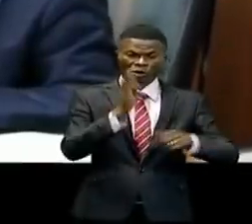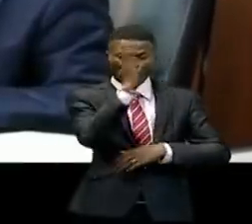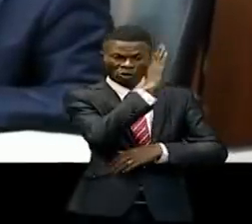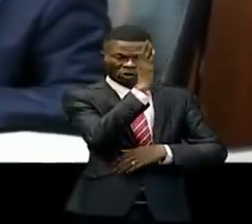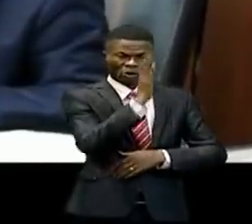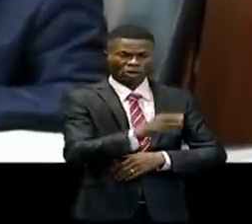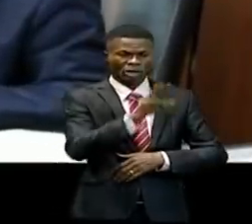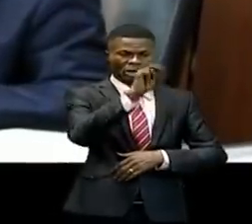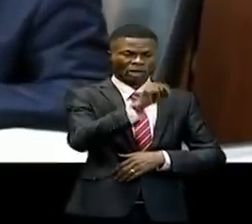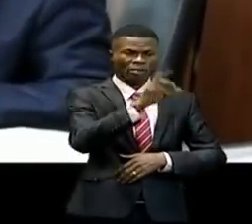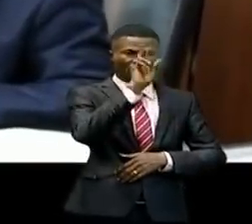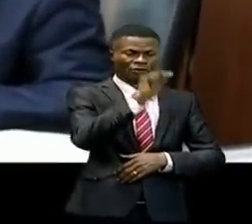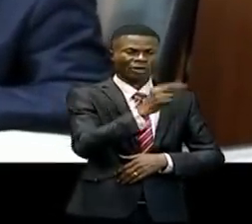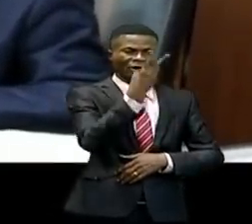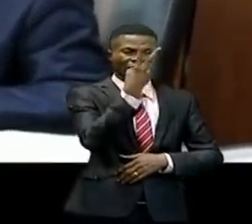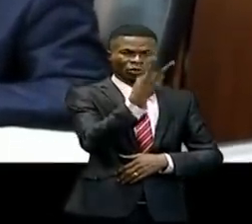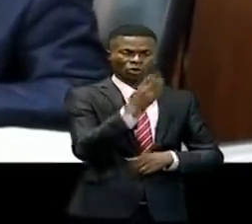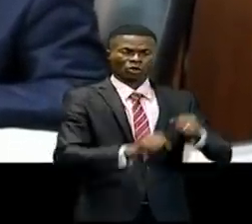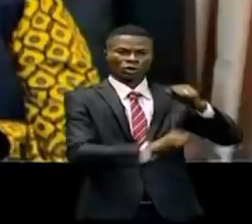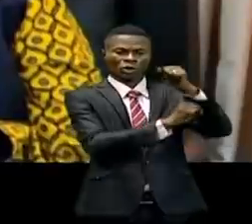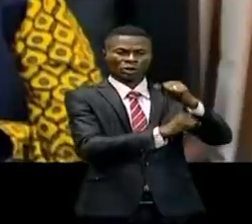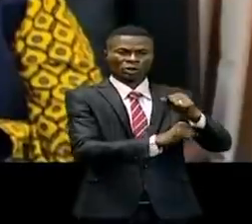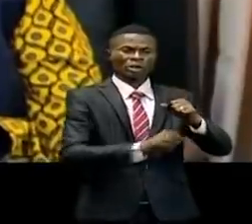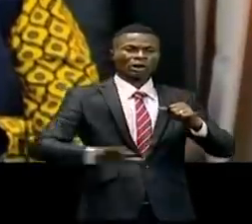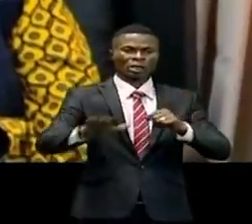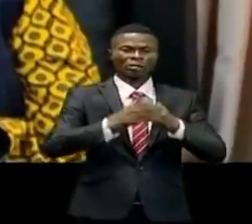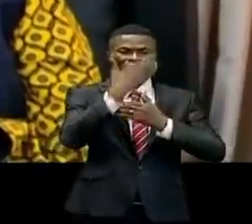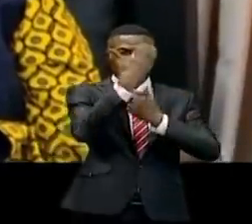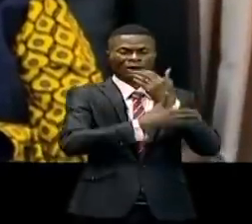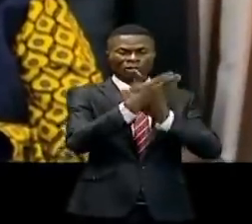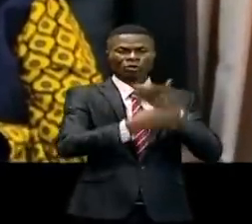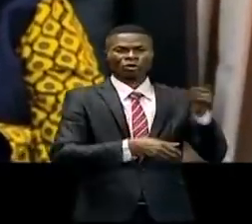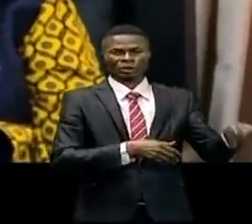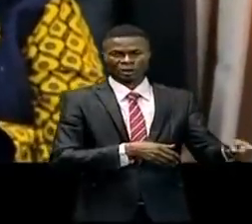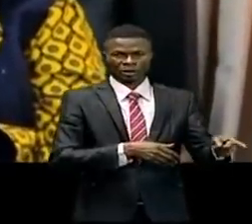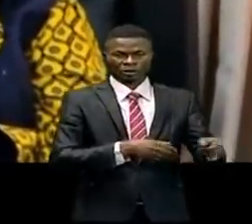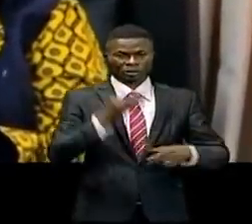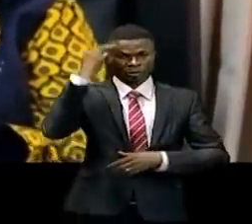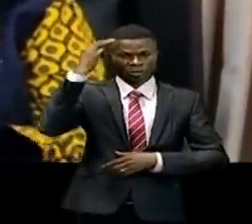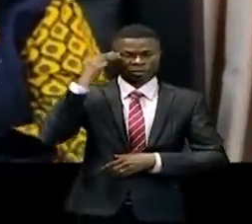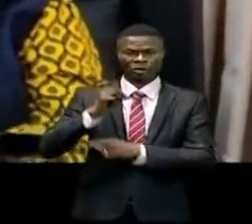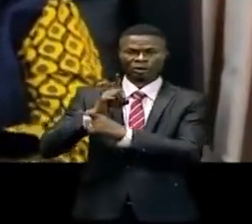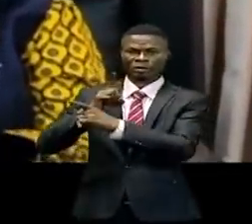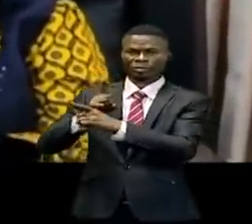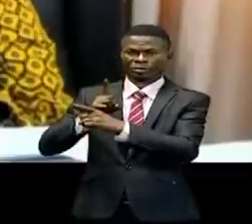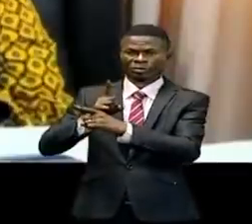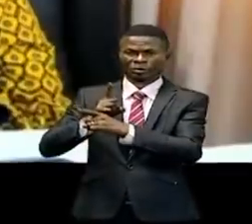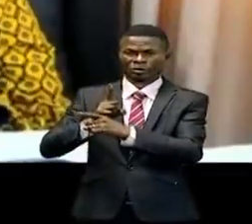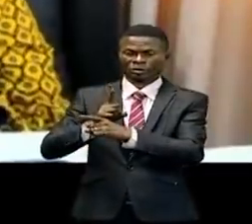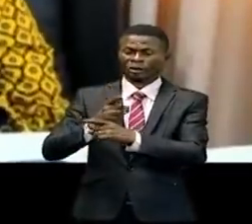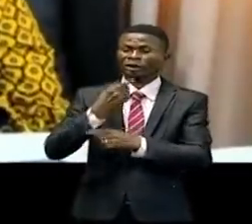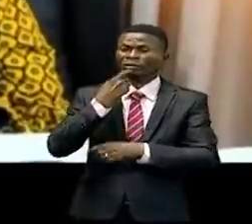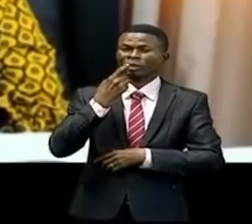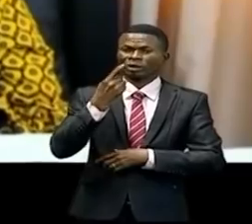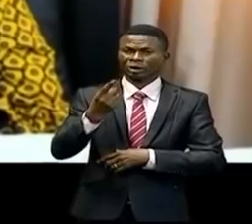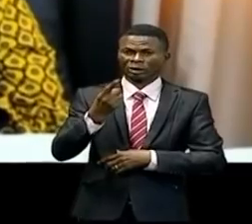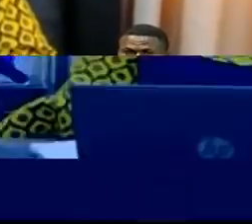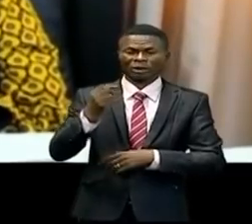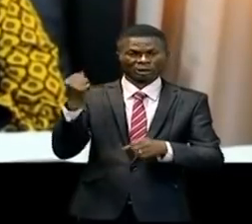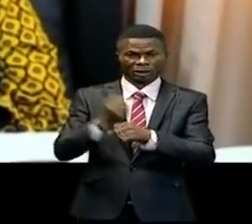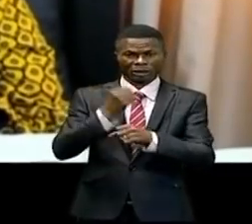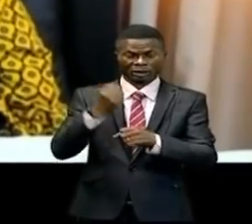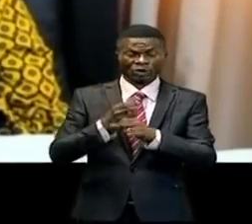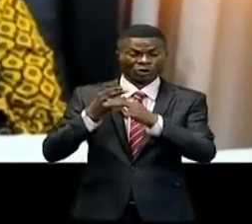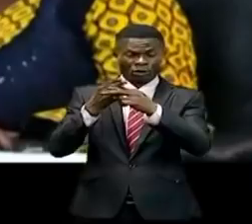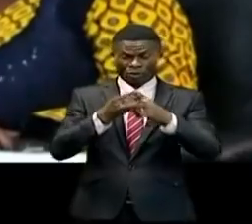du M23 appuyés par les RDF. Le ministre de la Défense a assuré que les services